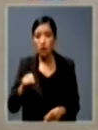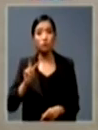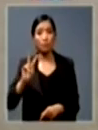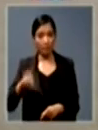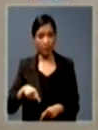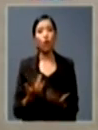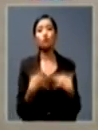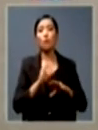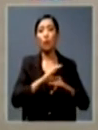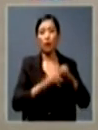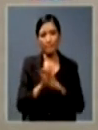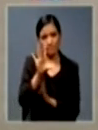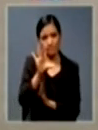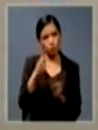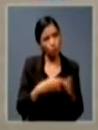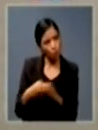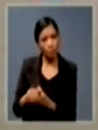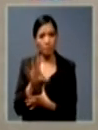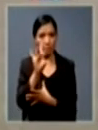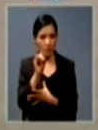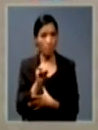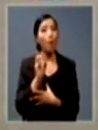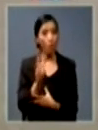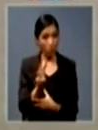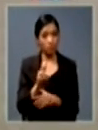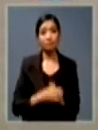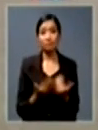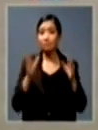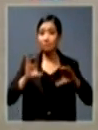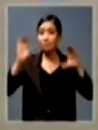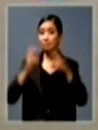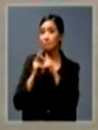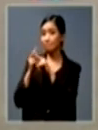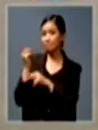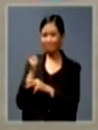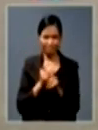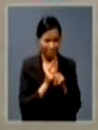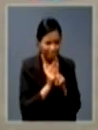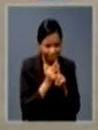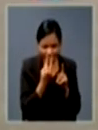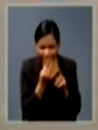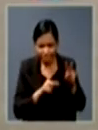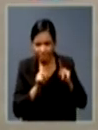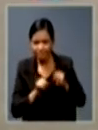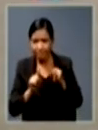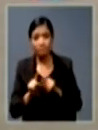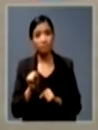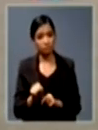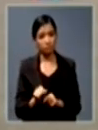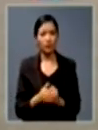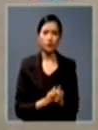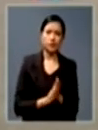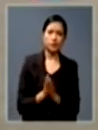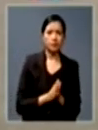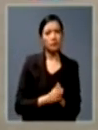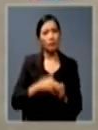การเนี่ยเพียง86กลุ่มเท่านั้นนะคะก็ทำให้ทางรัฐบาลเองก็ติดตามผลนะกระทรวงเกษตรก็ติดตามผลว่าอ๋อในเมื่อไม่จูงใจ